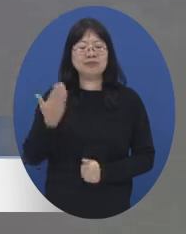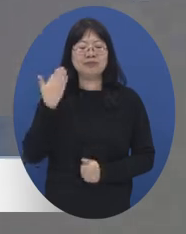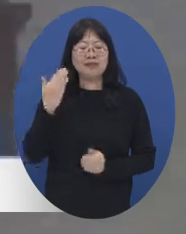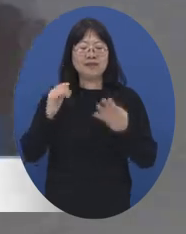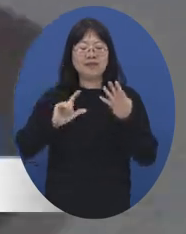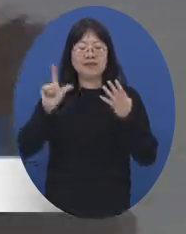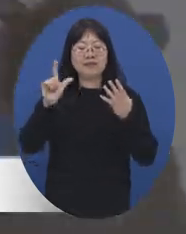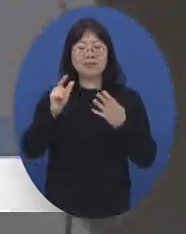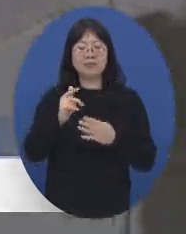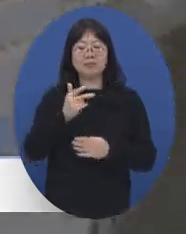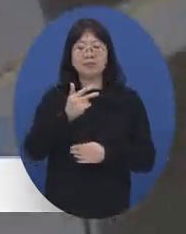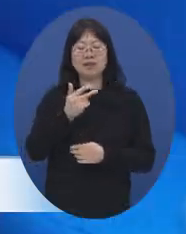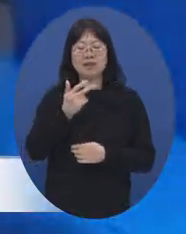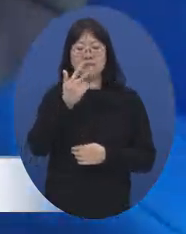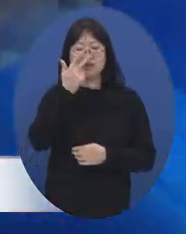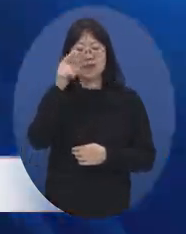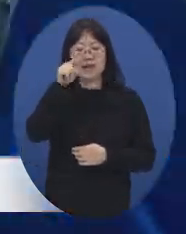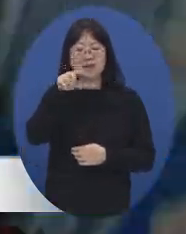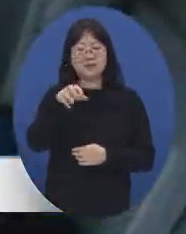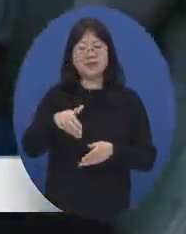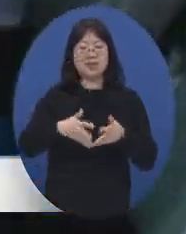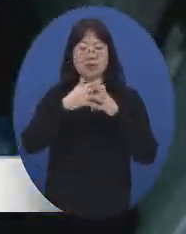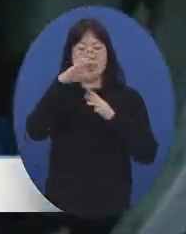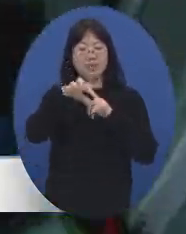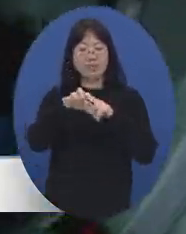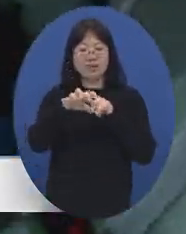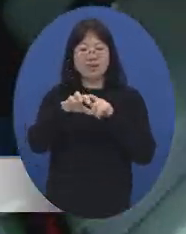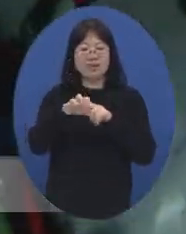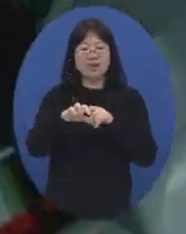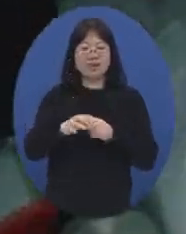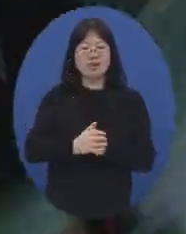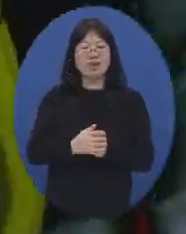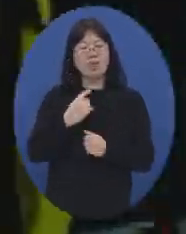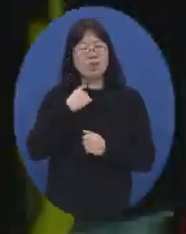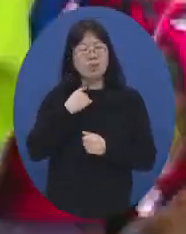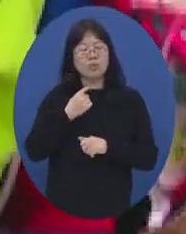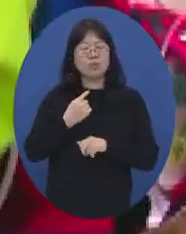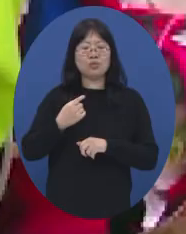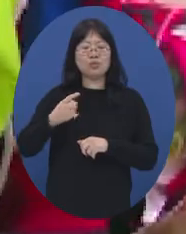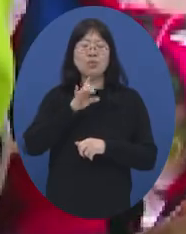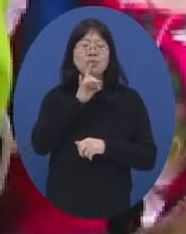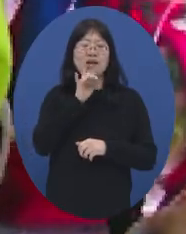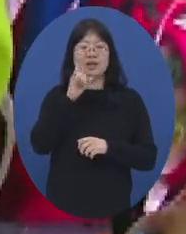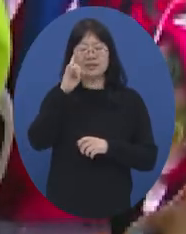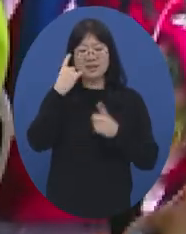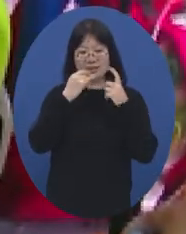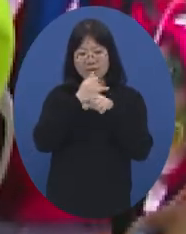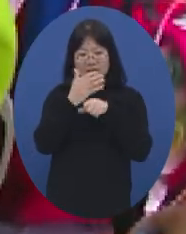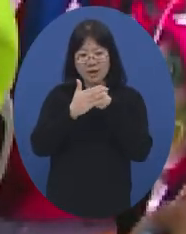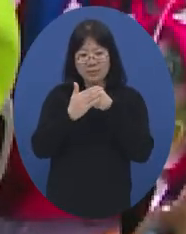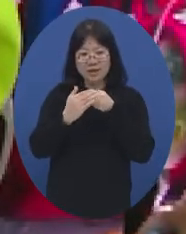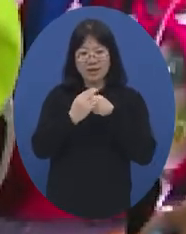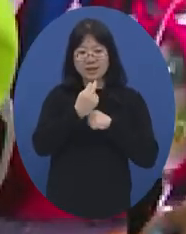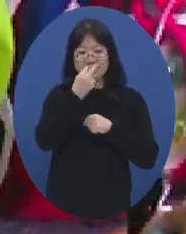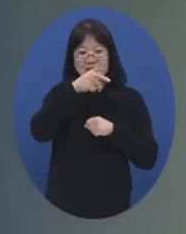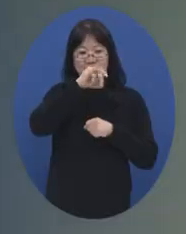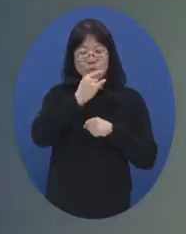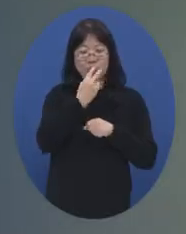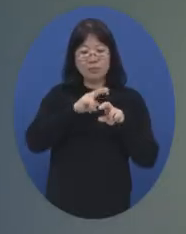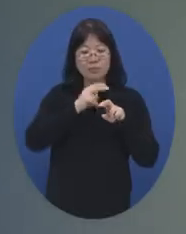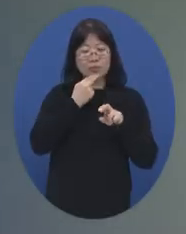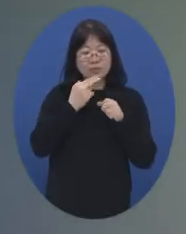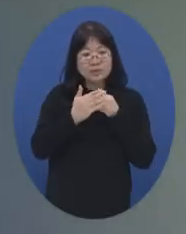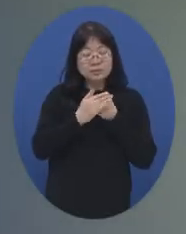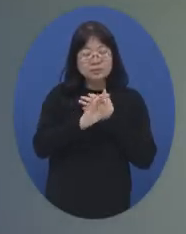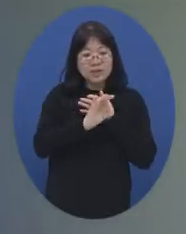지난달 4일 평택의 한 건설 현장에서 콘크리트에 깔려 목과 골반을 다친 남성. 기도 확보가 안 될 경우 자칫 목숨까지 위험할 수 있기